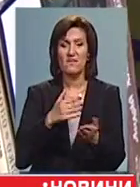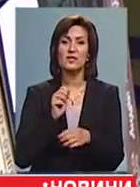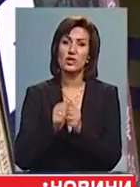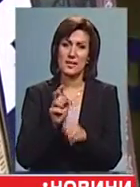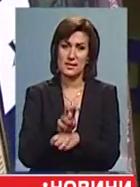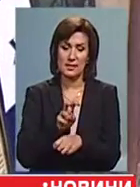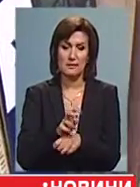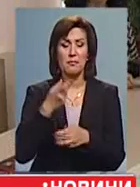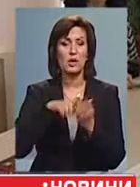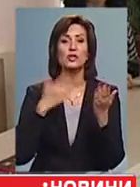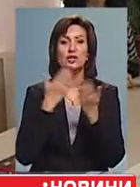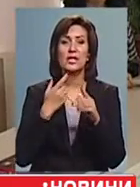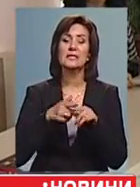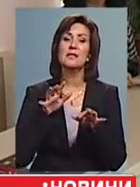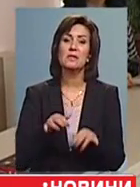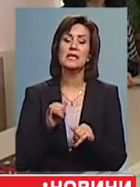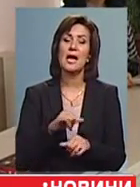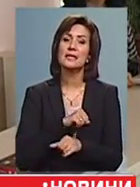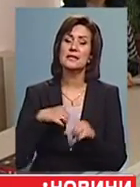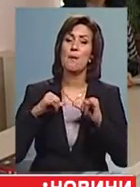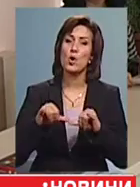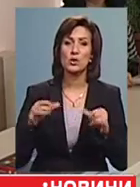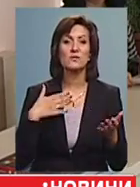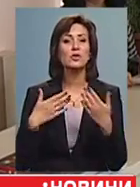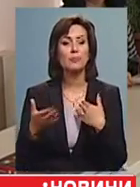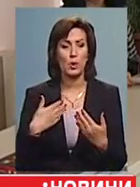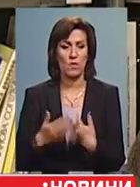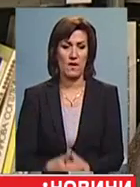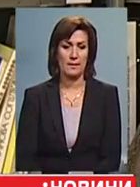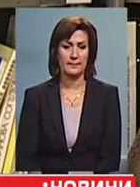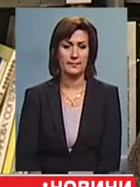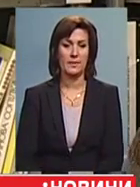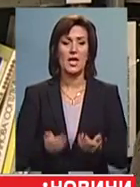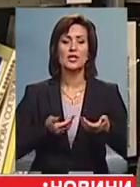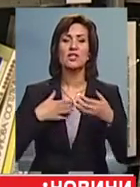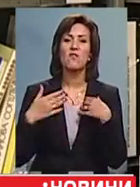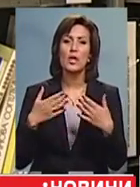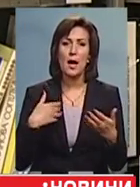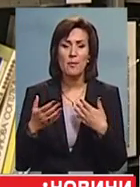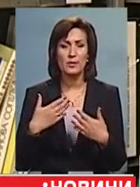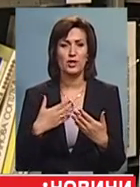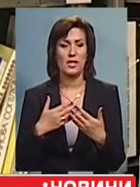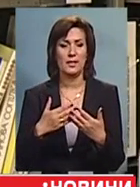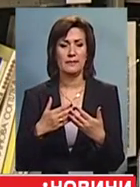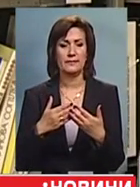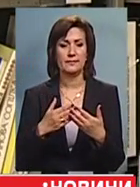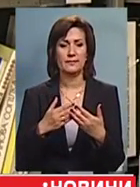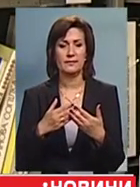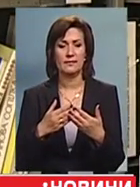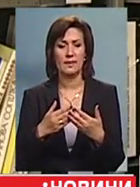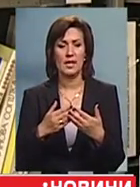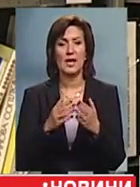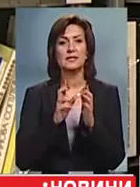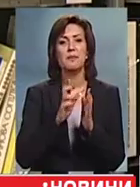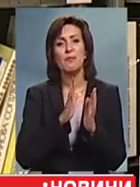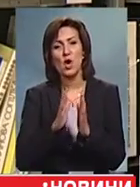гість. Переконаний, читальня – це місце для саморозвитку та спілкування з однодумцями. Живе спілкування з